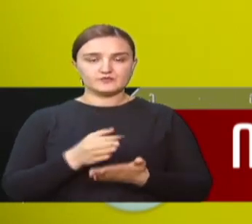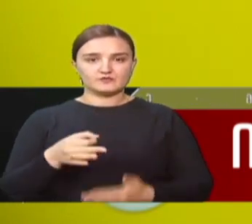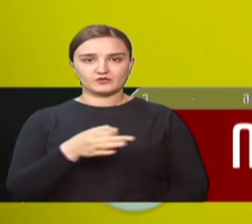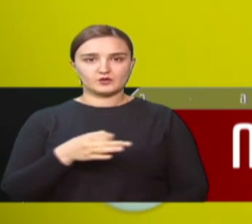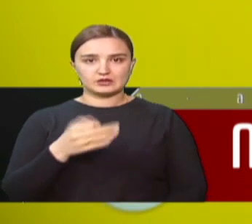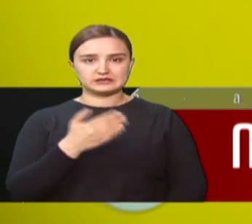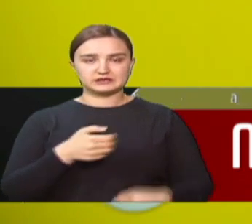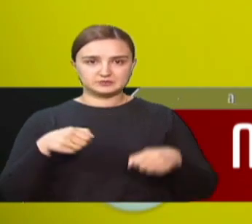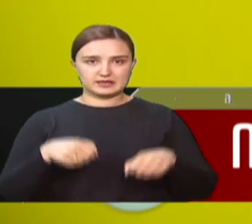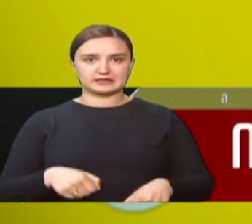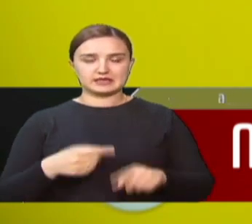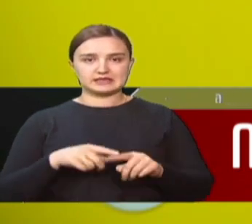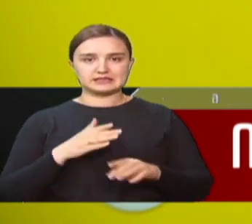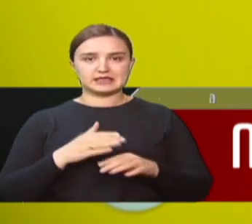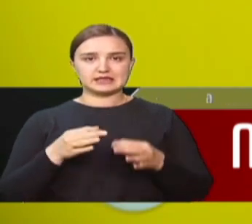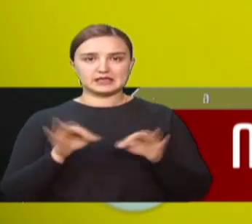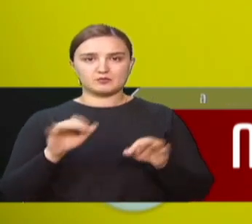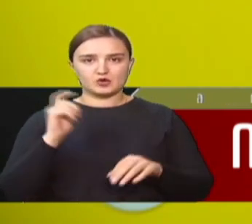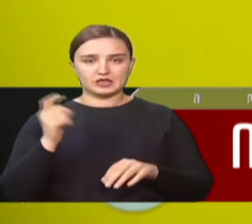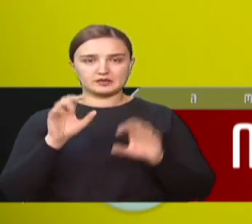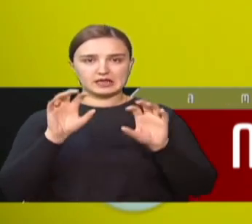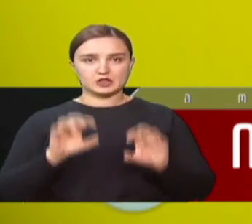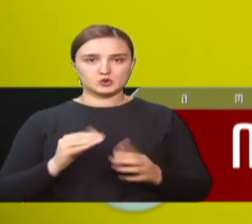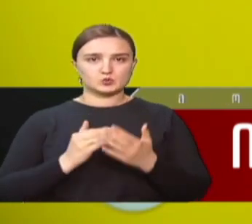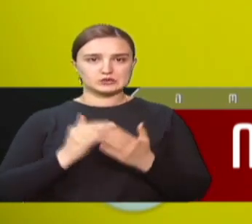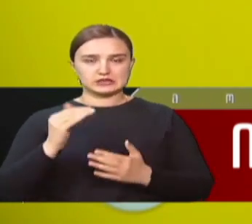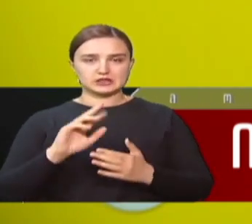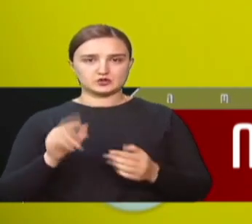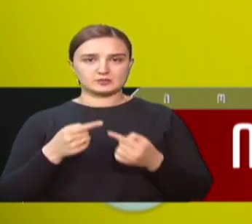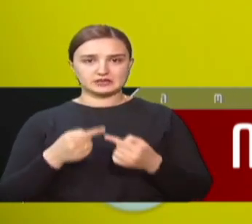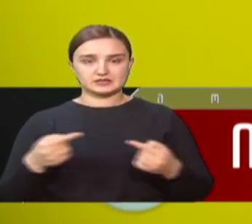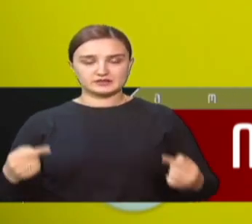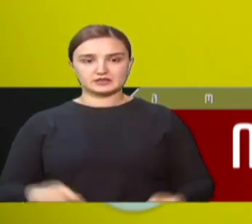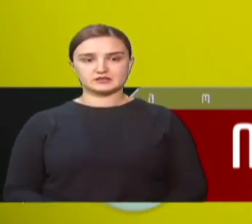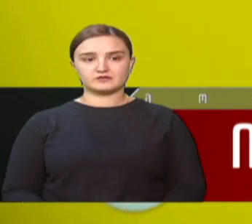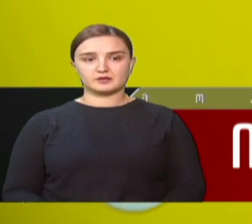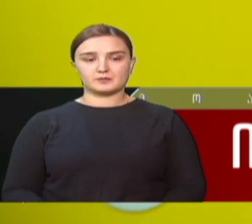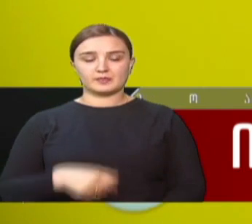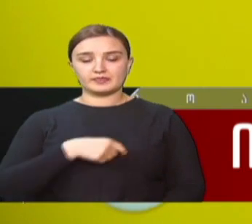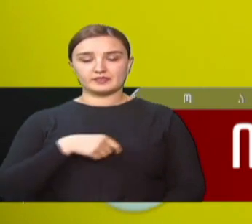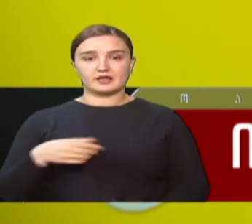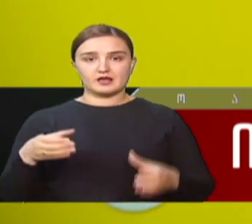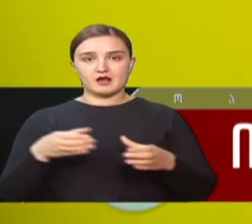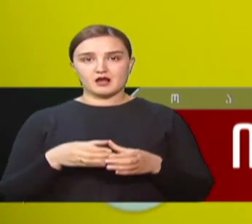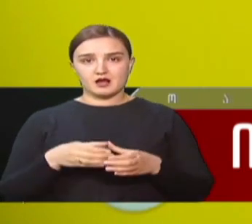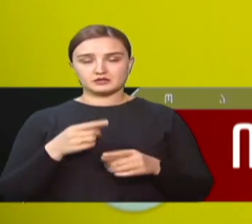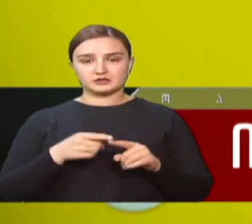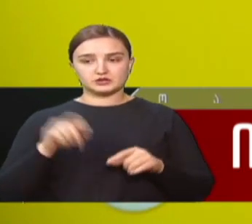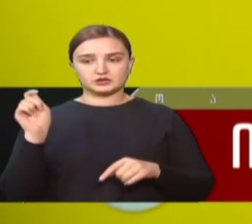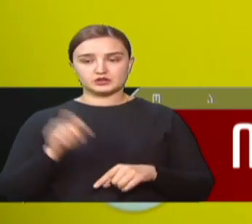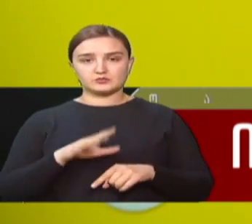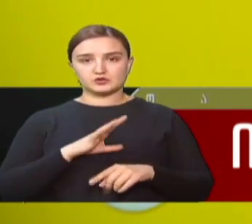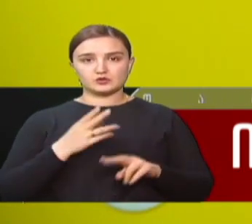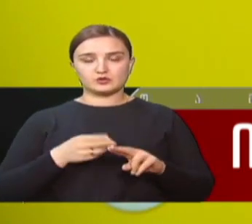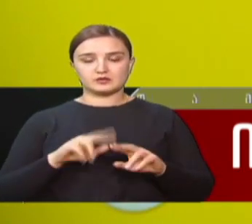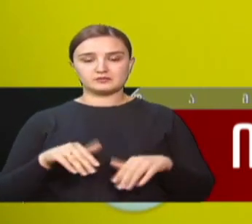ორგანიზაციის მანდატი, ეს არის დემოკრატია, კანონის უზენაესობა და ასე შემდეგ. დელეგაცია, ასე ვთქვათ, ჩამოსული იყო